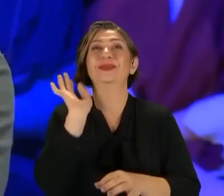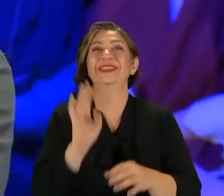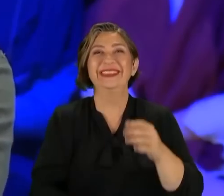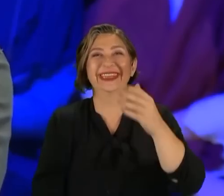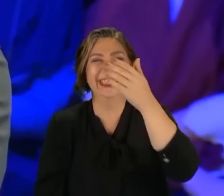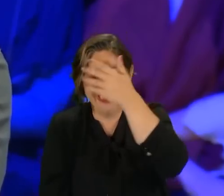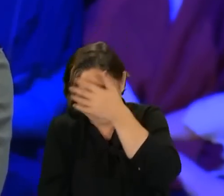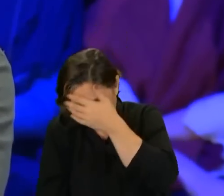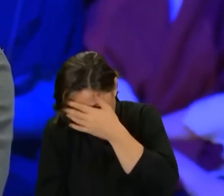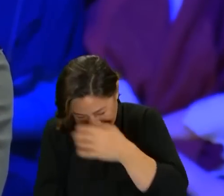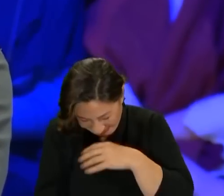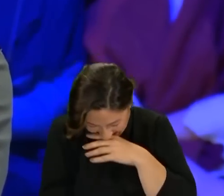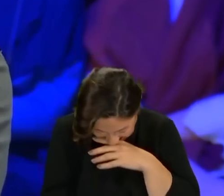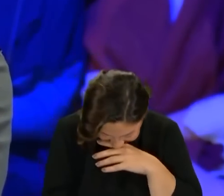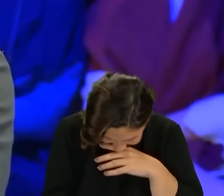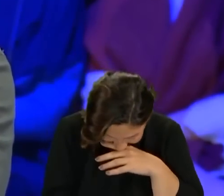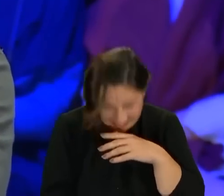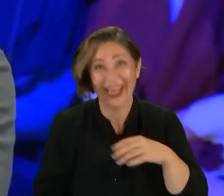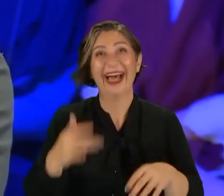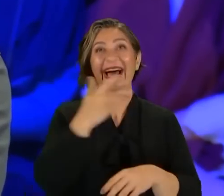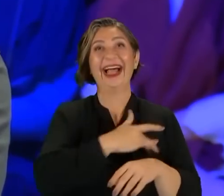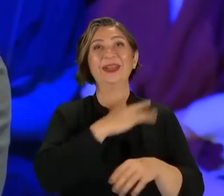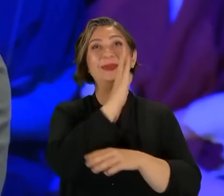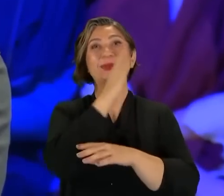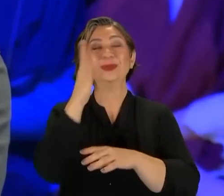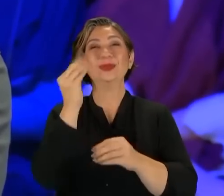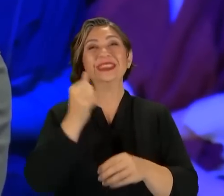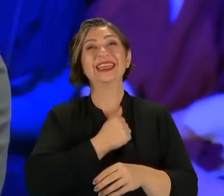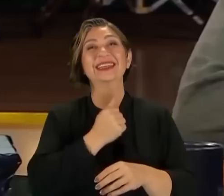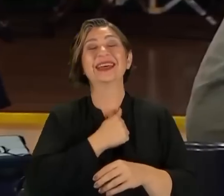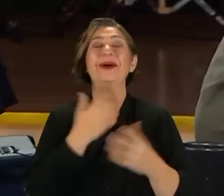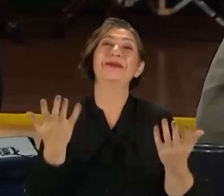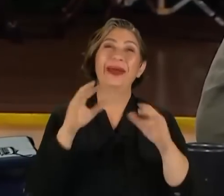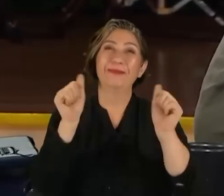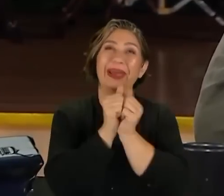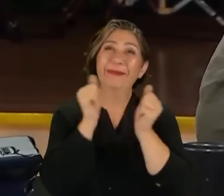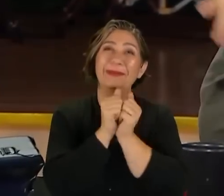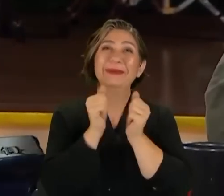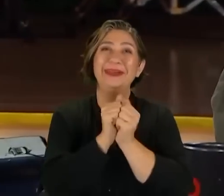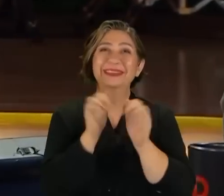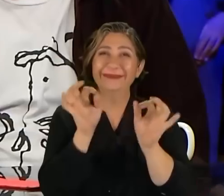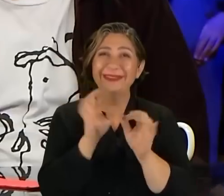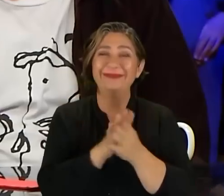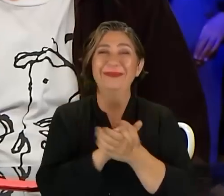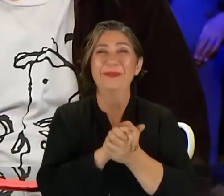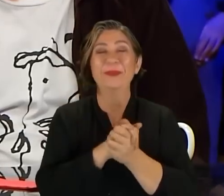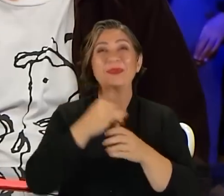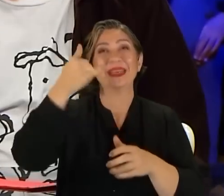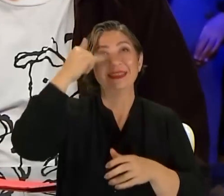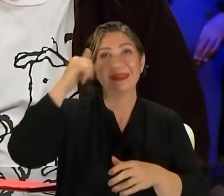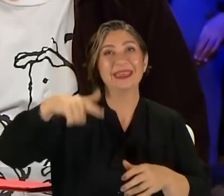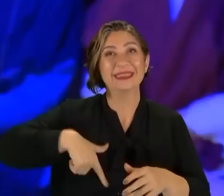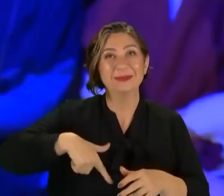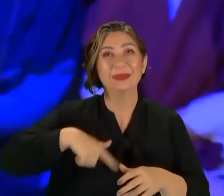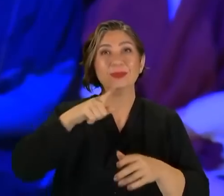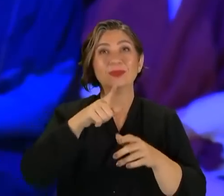an. Of, Anadolu turnesi çok onu, çok sıkıcı. Hep bir de beraber değil mi? Evet tabii. Isparta ve İzmir. 5 tane